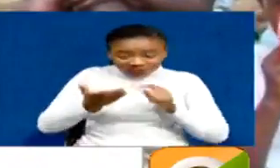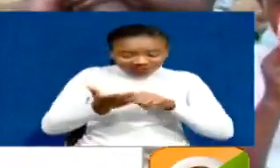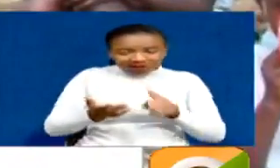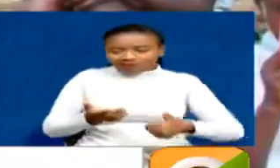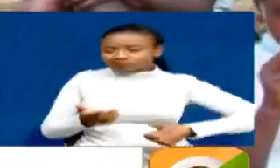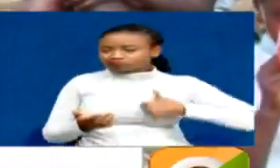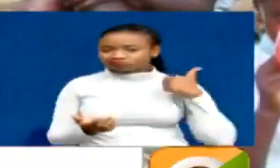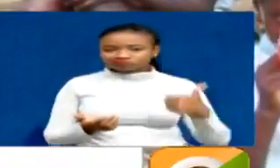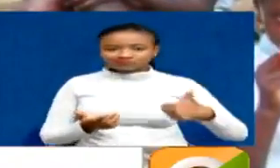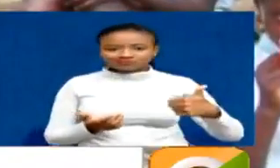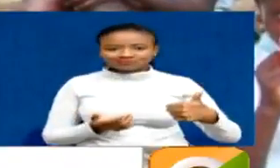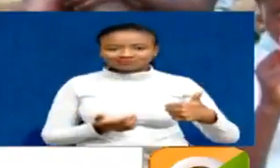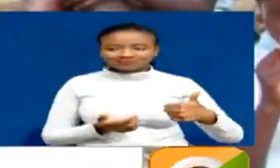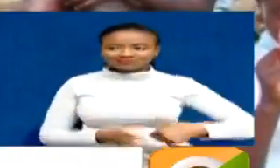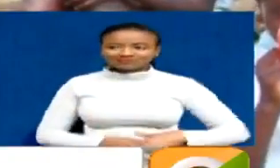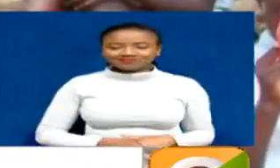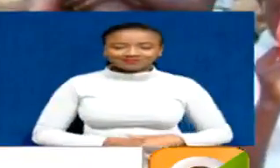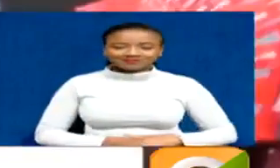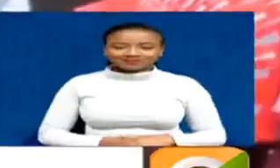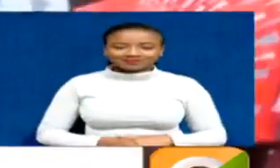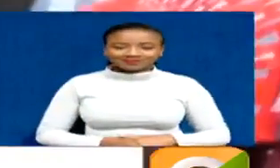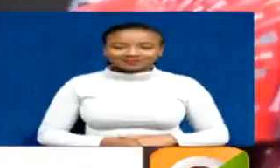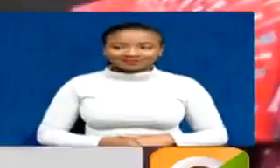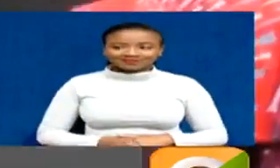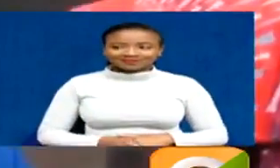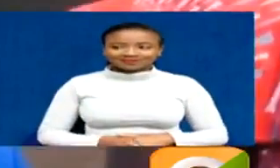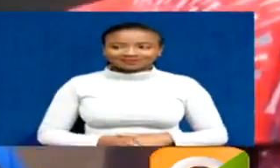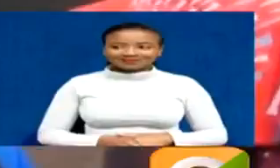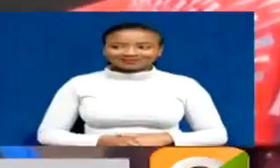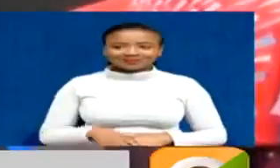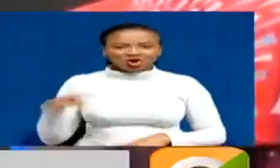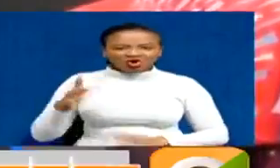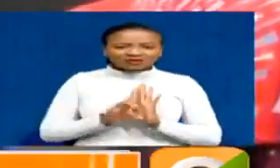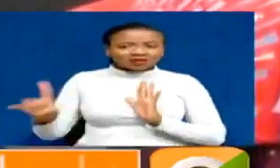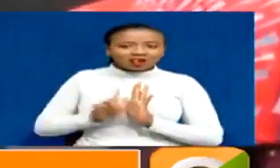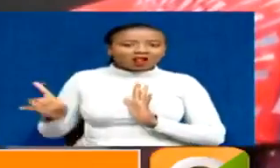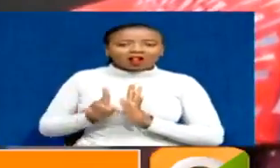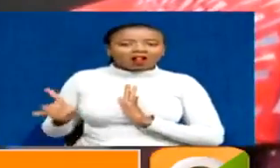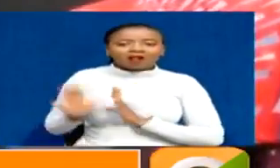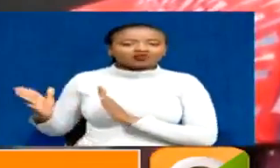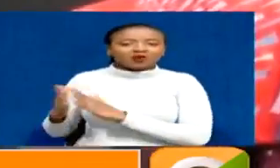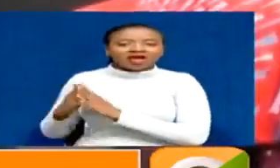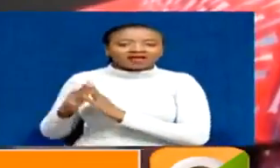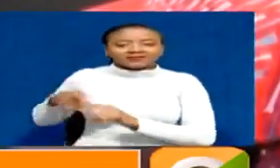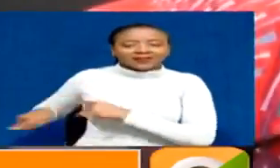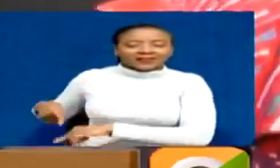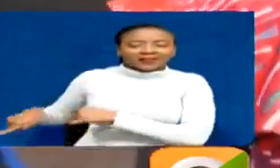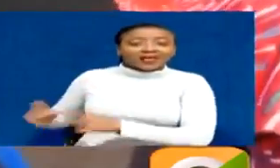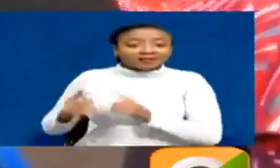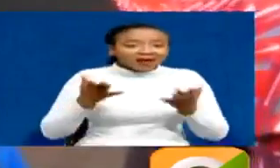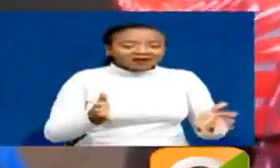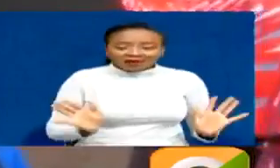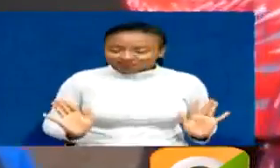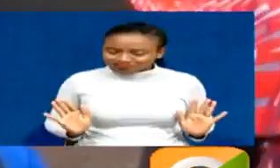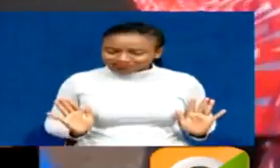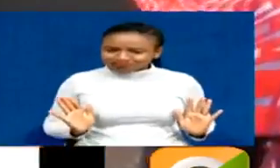ni nyingi kupindukia. Kwa walikuwa wamependa kwenda kwa choo kwa kila wakati, sasa hii naona imebadilika.